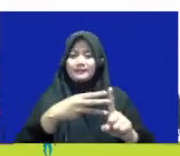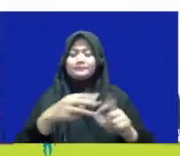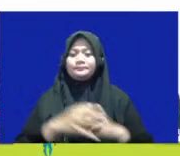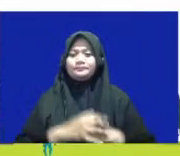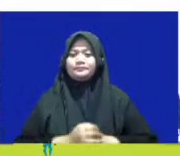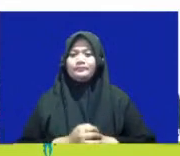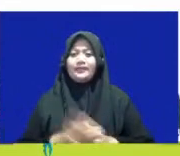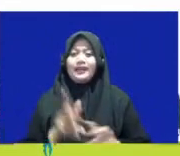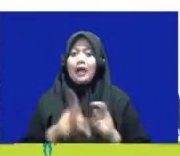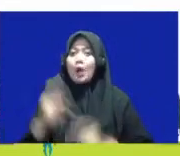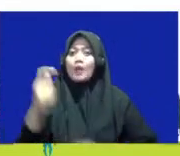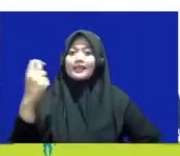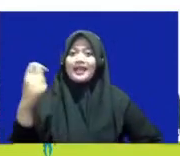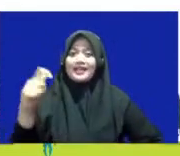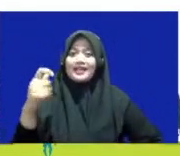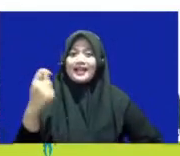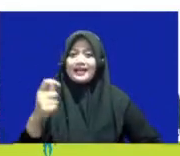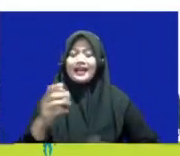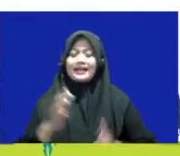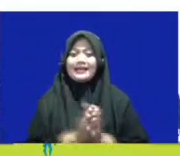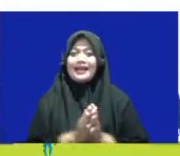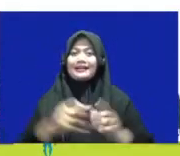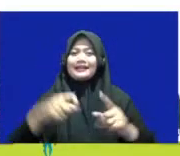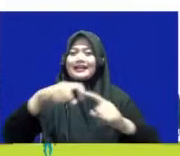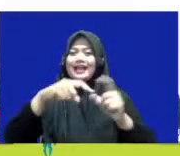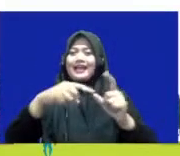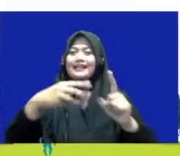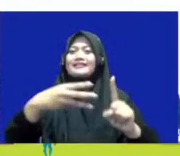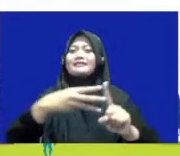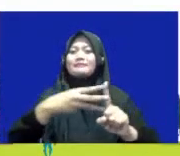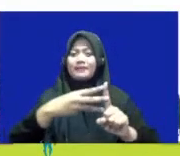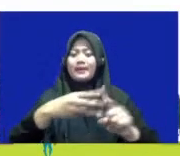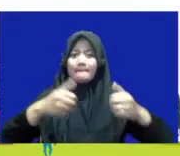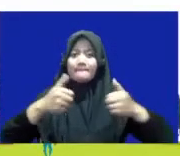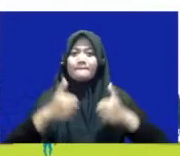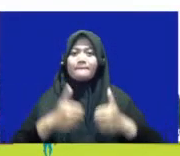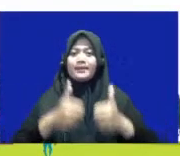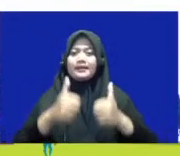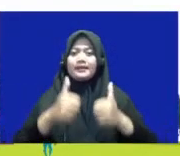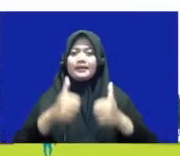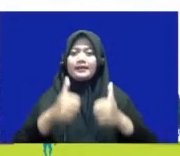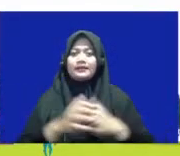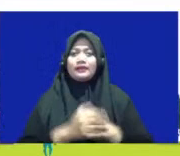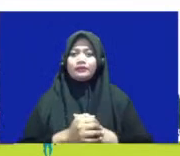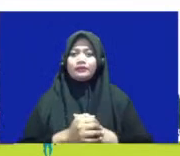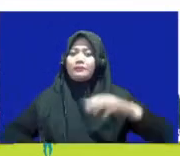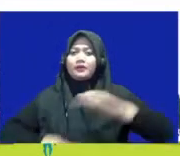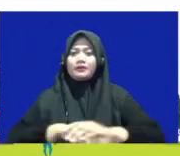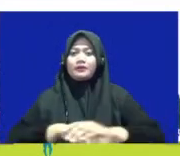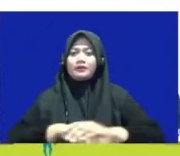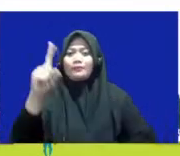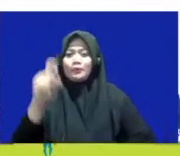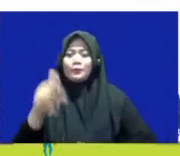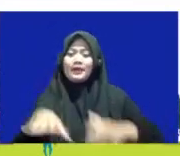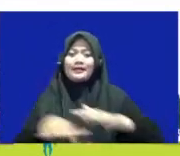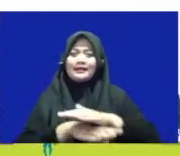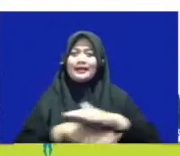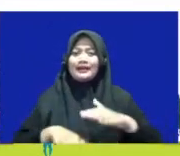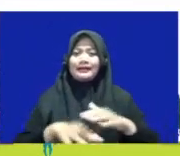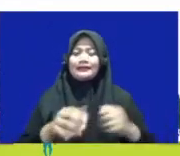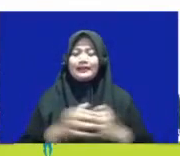Tagana dan KSB bisa memenuhi kebutuhan dasar bagi para penyintas atau masyarakat yang